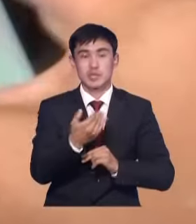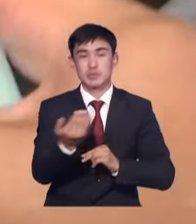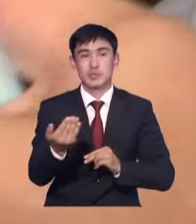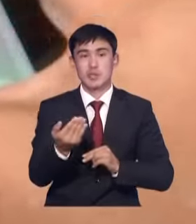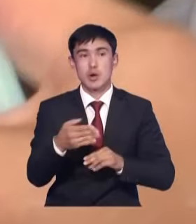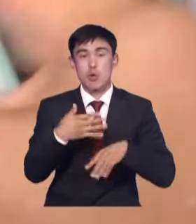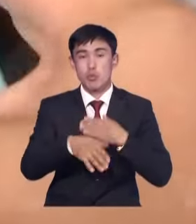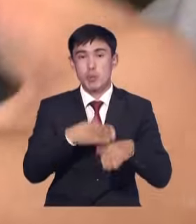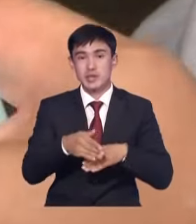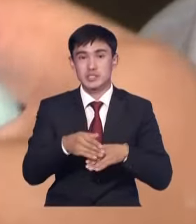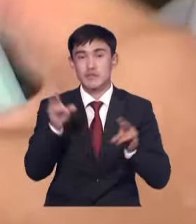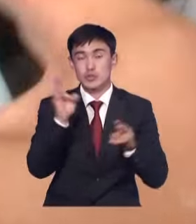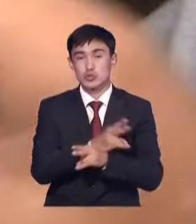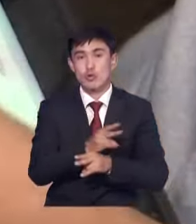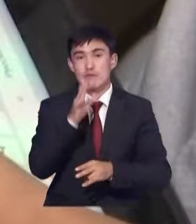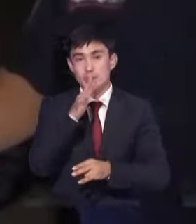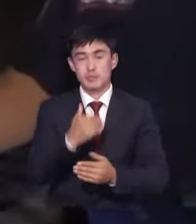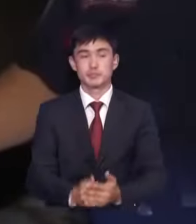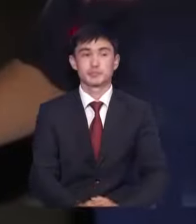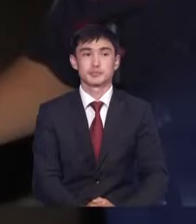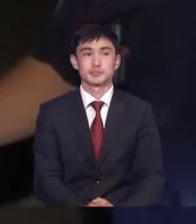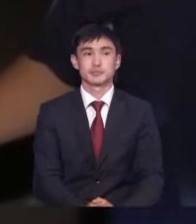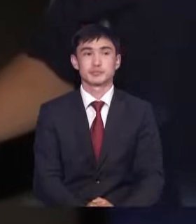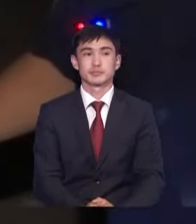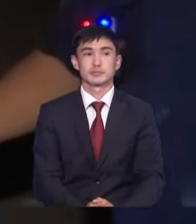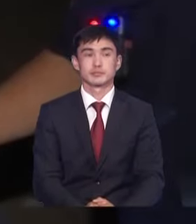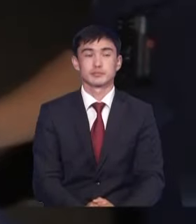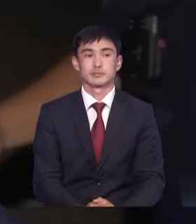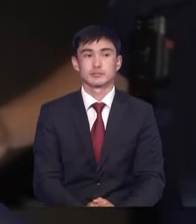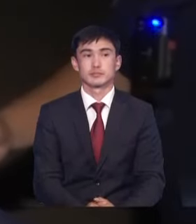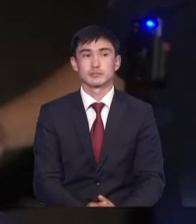именно купающиеся в ночное время суток.